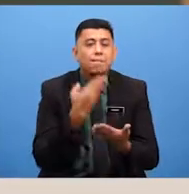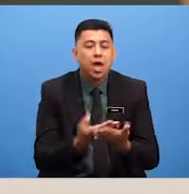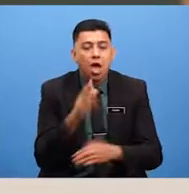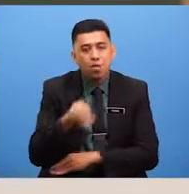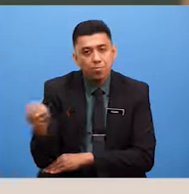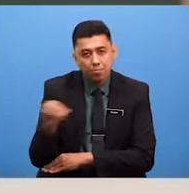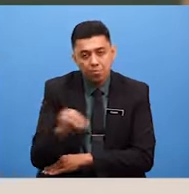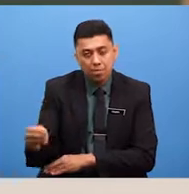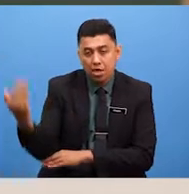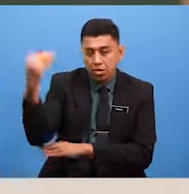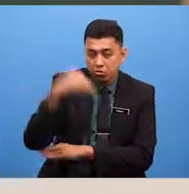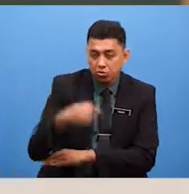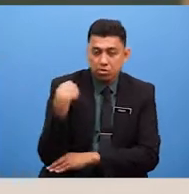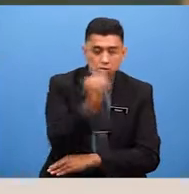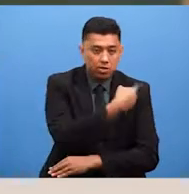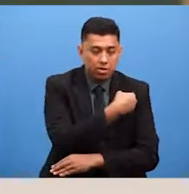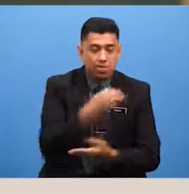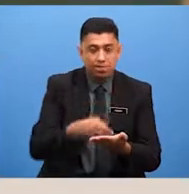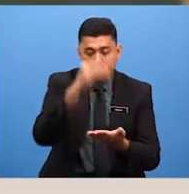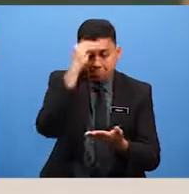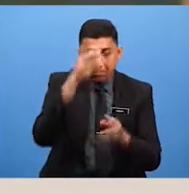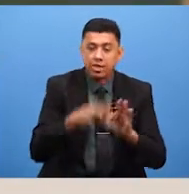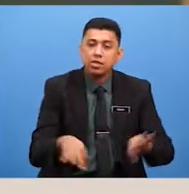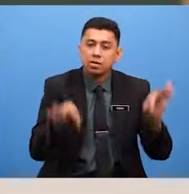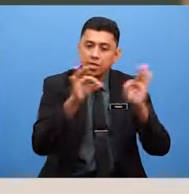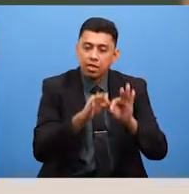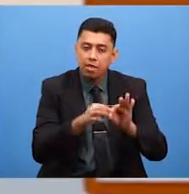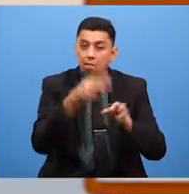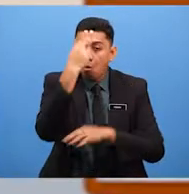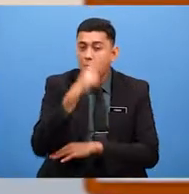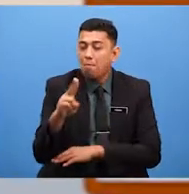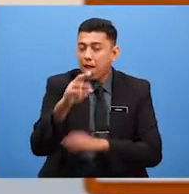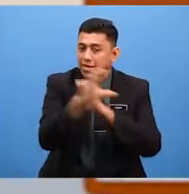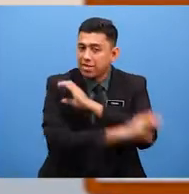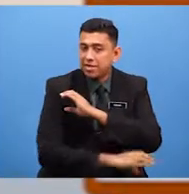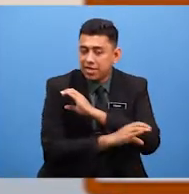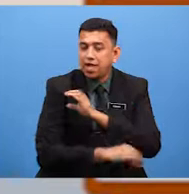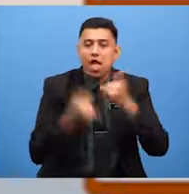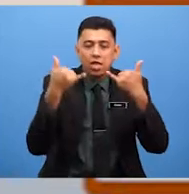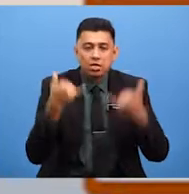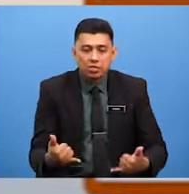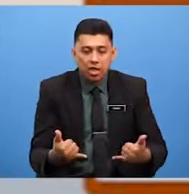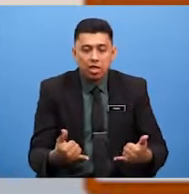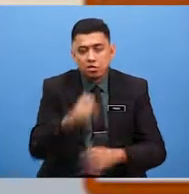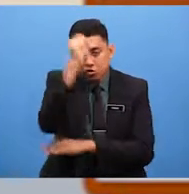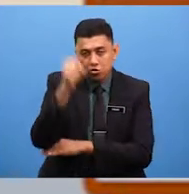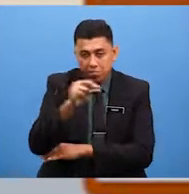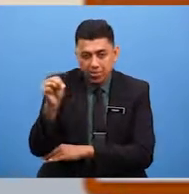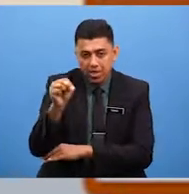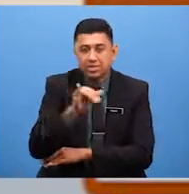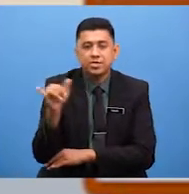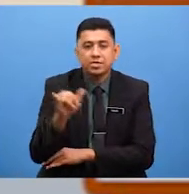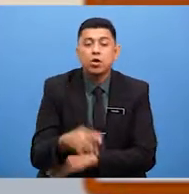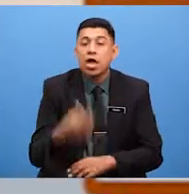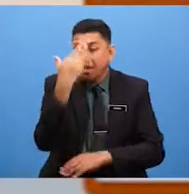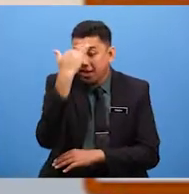murid-murid. Jom kita belajar kepentingan menghormati negara. Sekarang, soalannya, kenapa